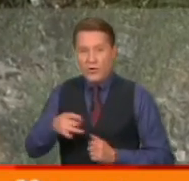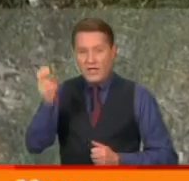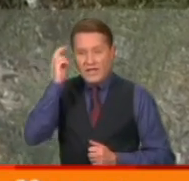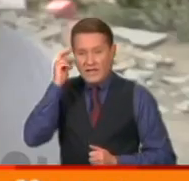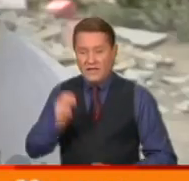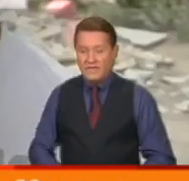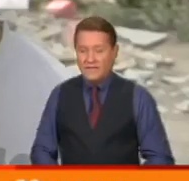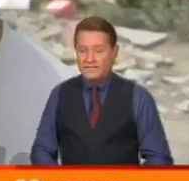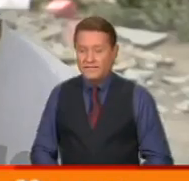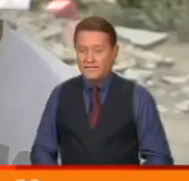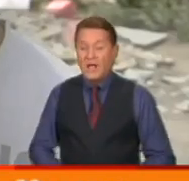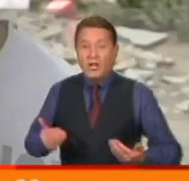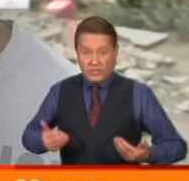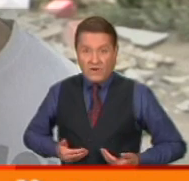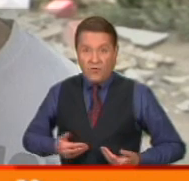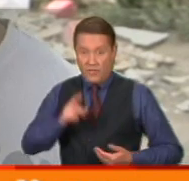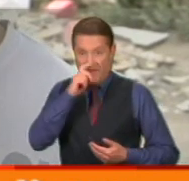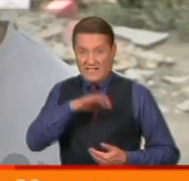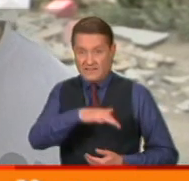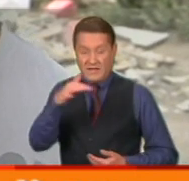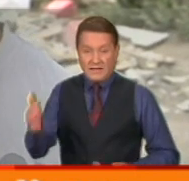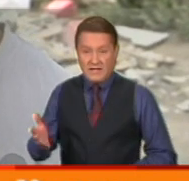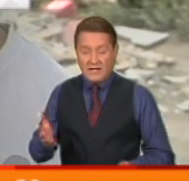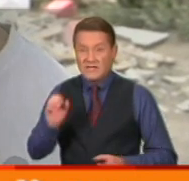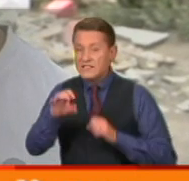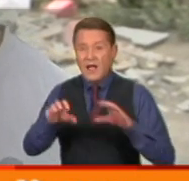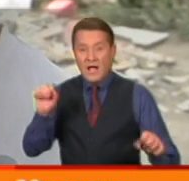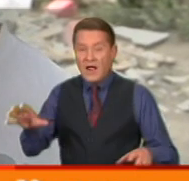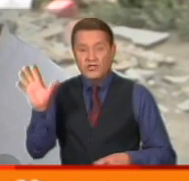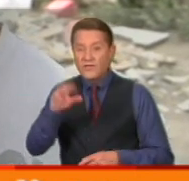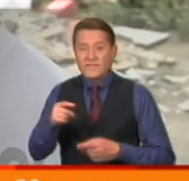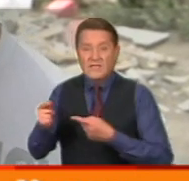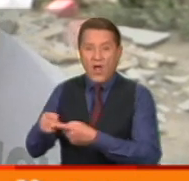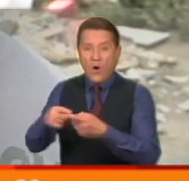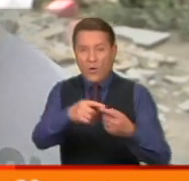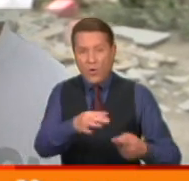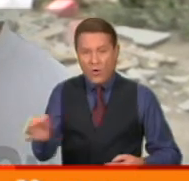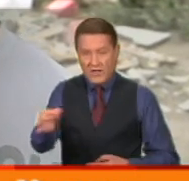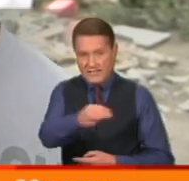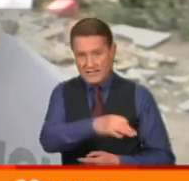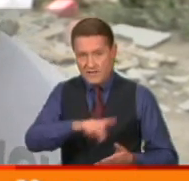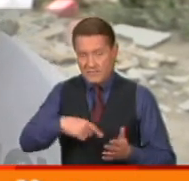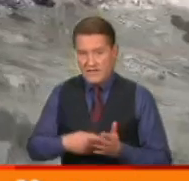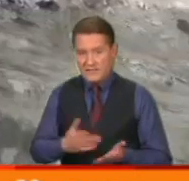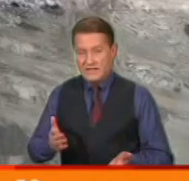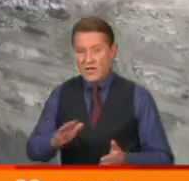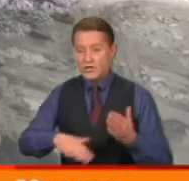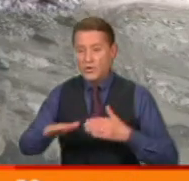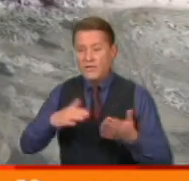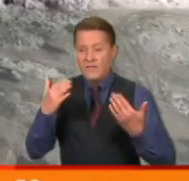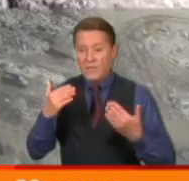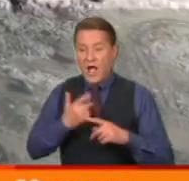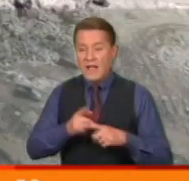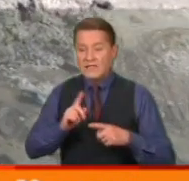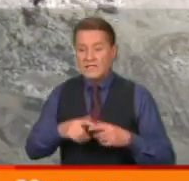живемо на смітті кияни. Тому що захаращено все, всі околиці міста, місто, зони відпочинку. Ось це,